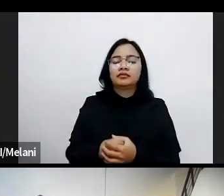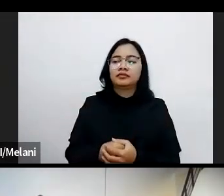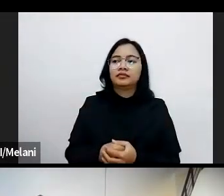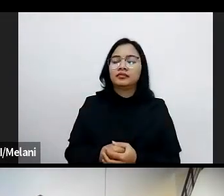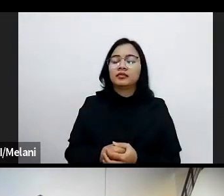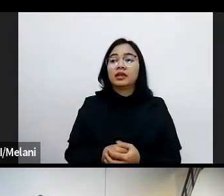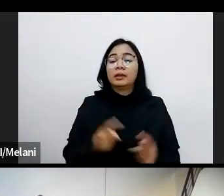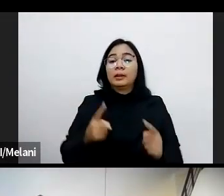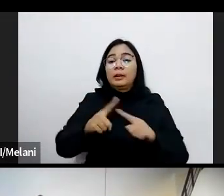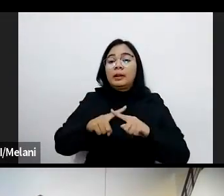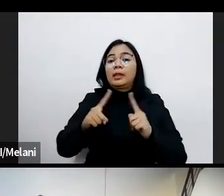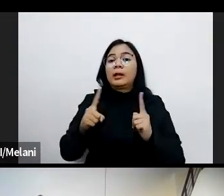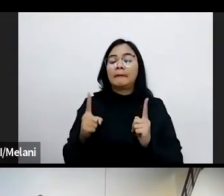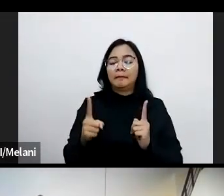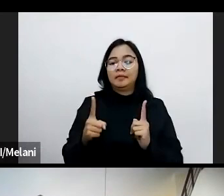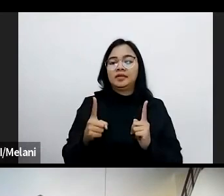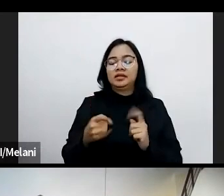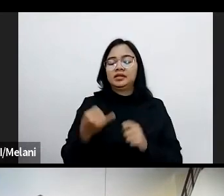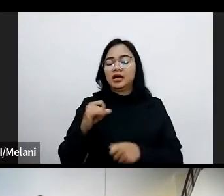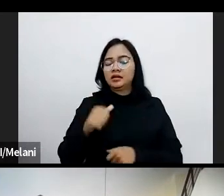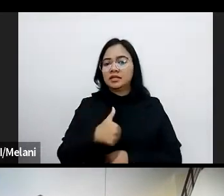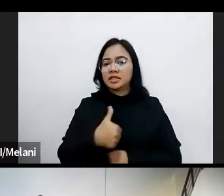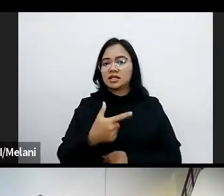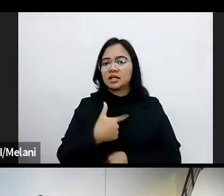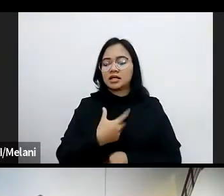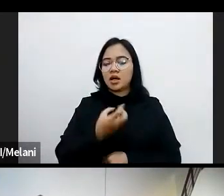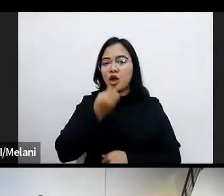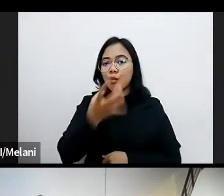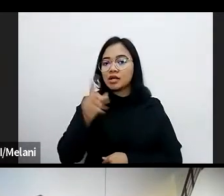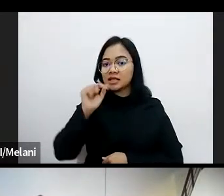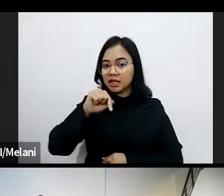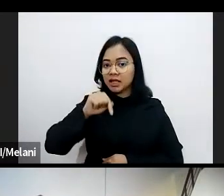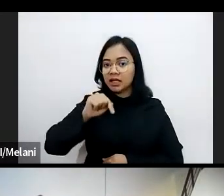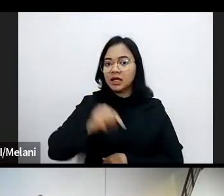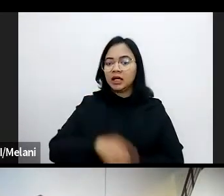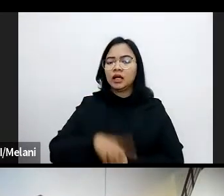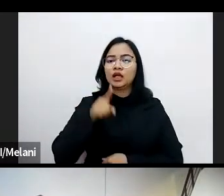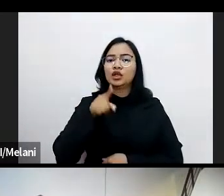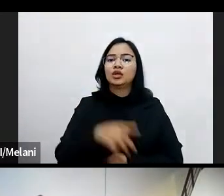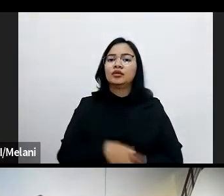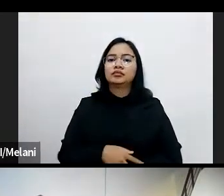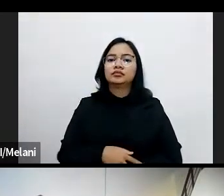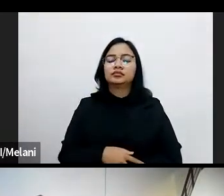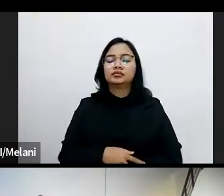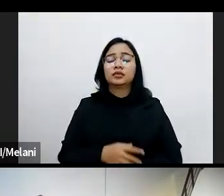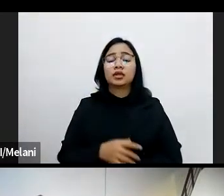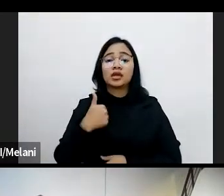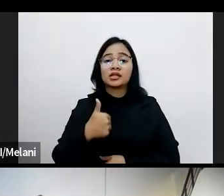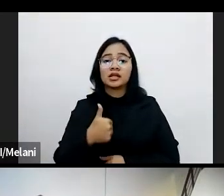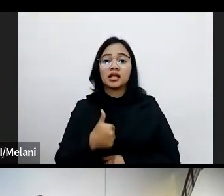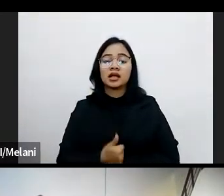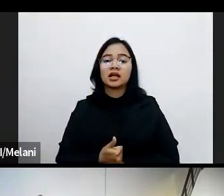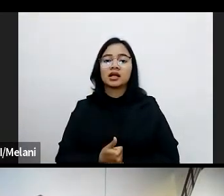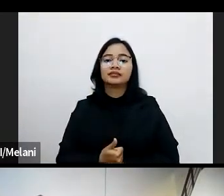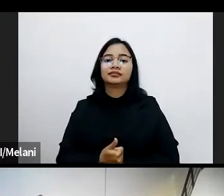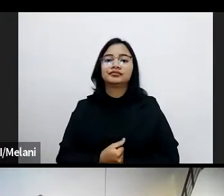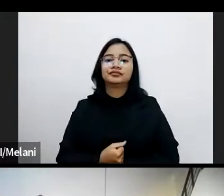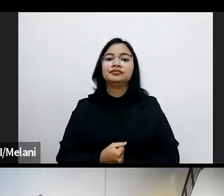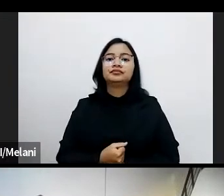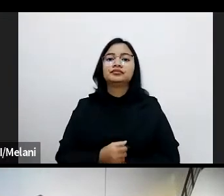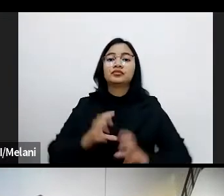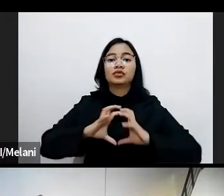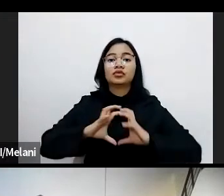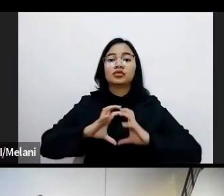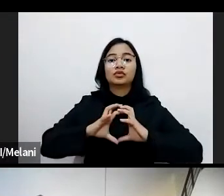Tetapi yang bisa saya sampaikan di sini adalah bahwa ya tentu saja tadi sebagai dunia yang saya bilang